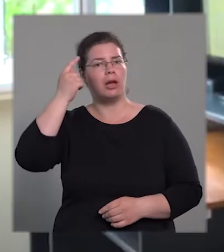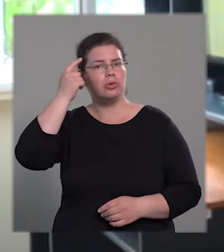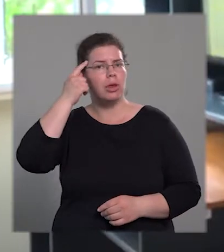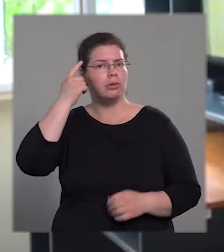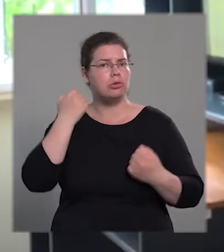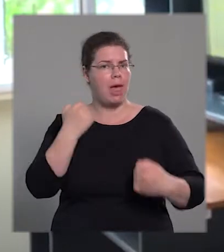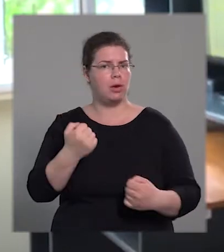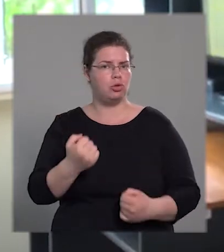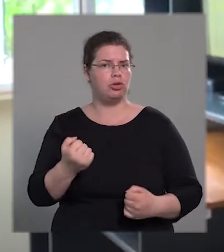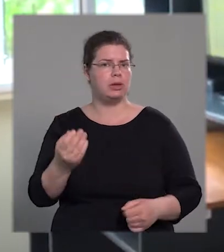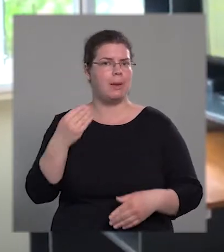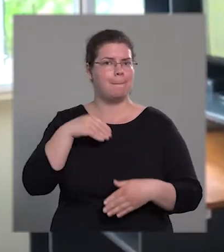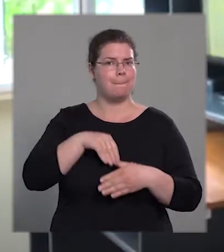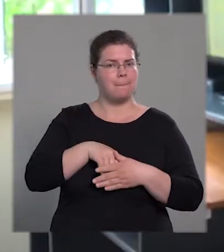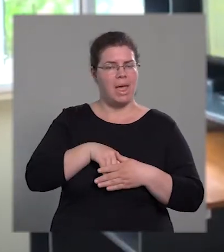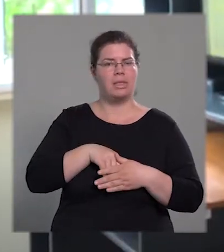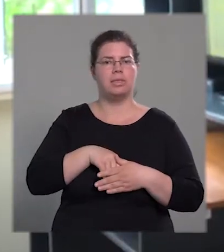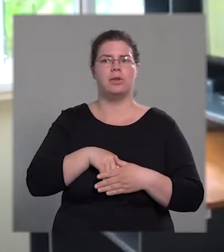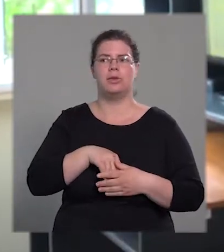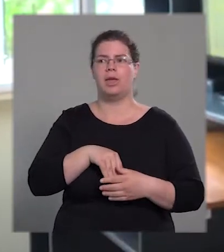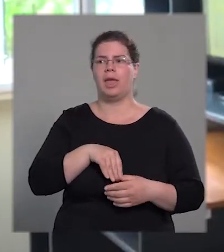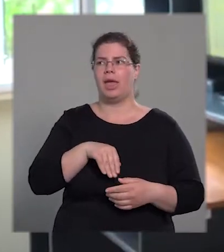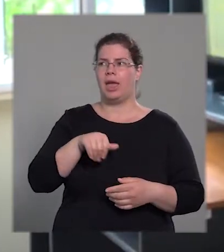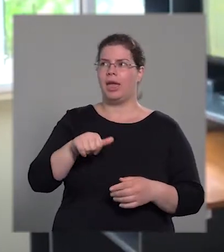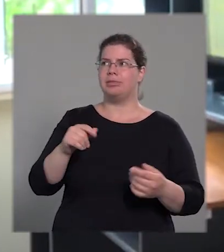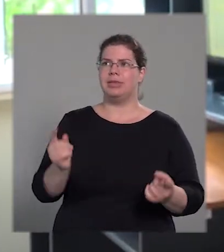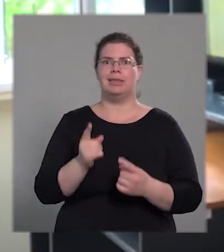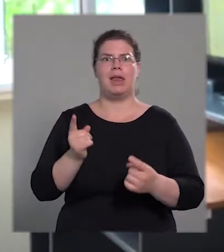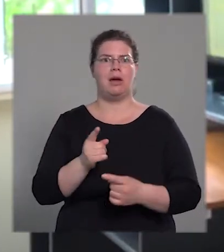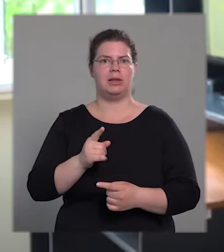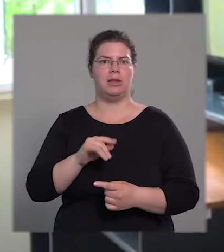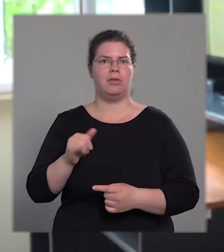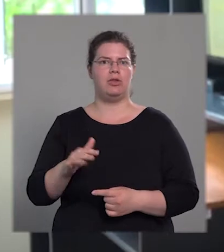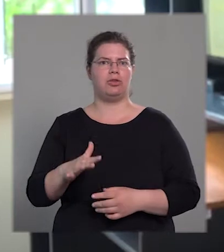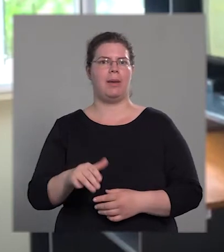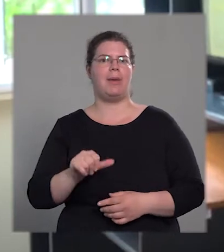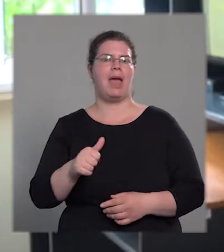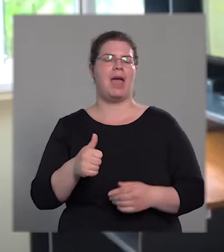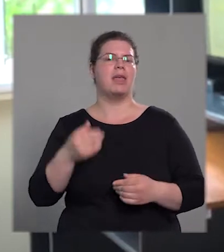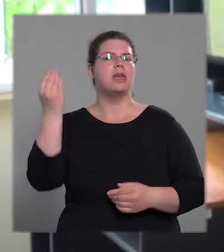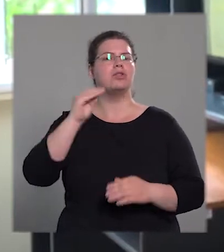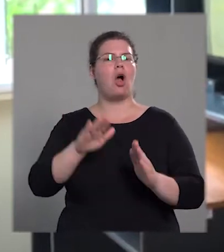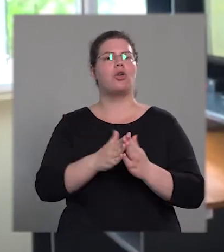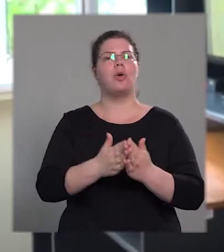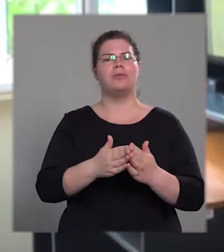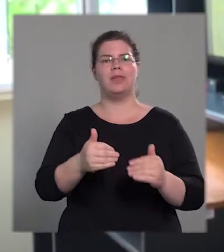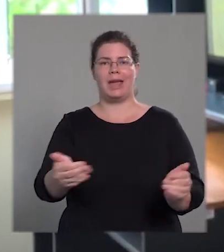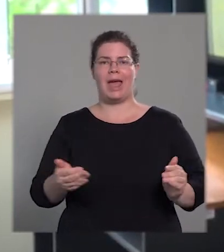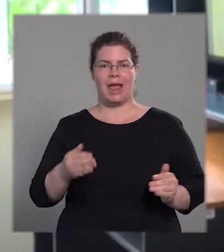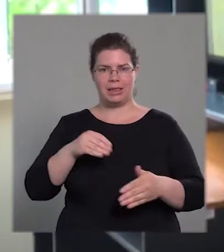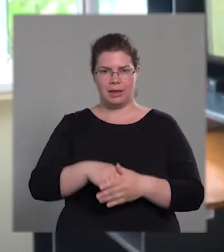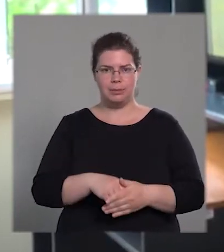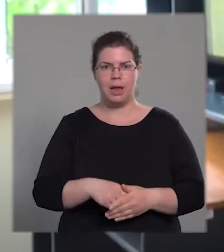erősíti bennünk egy interaktív és nem egy tankönyvi keretek között,